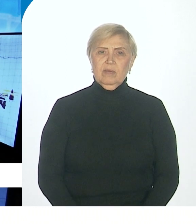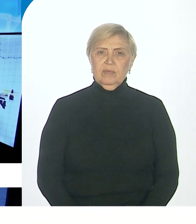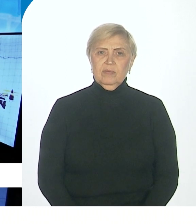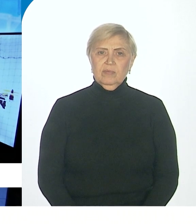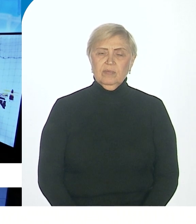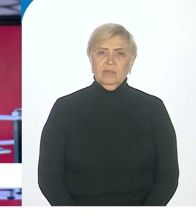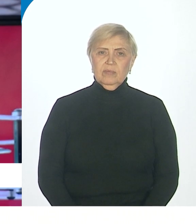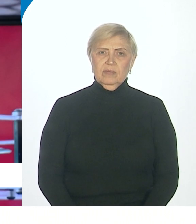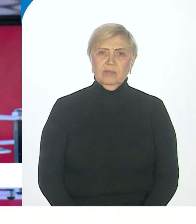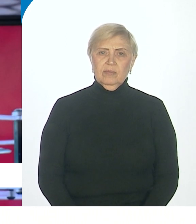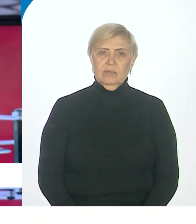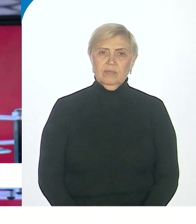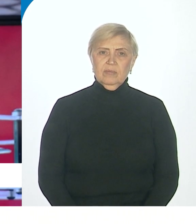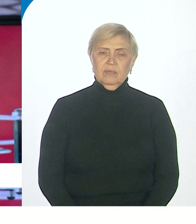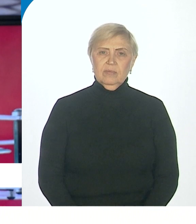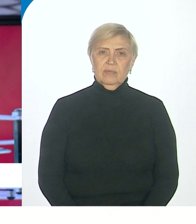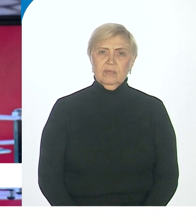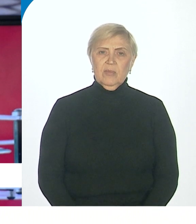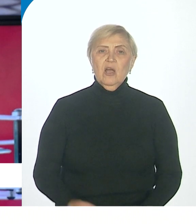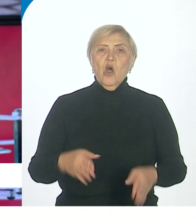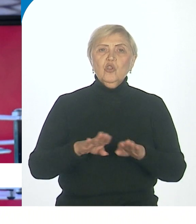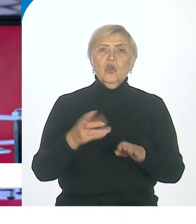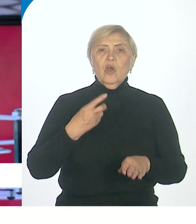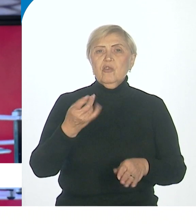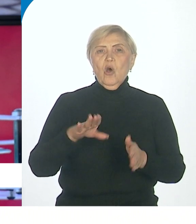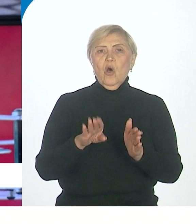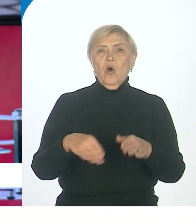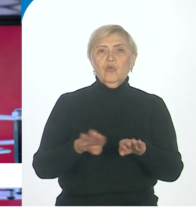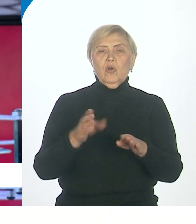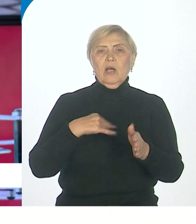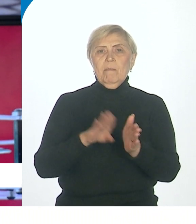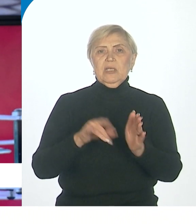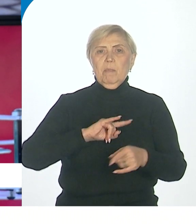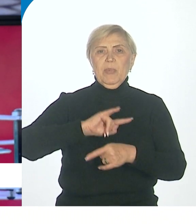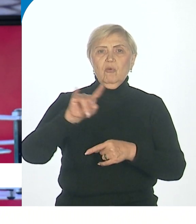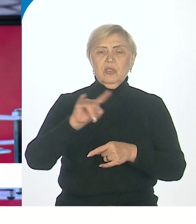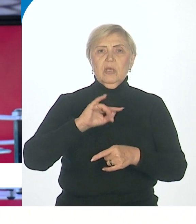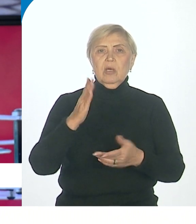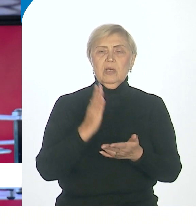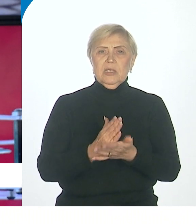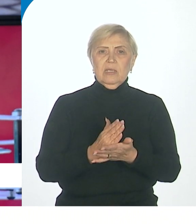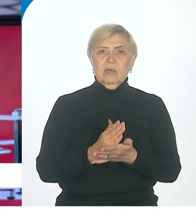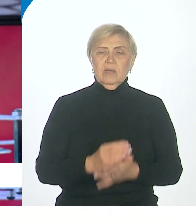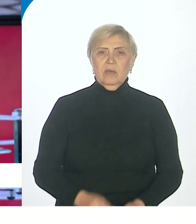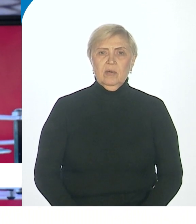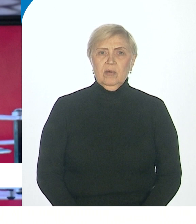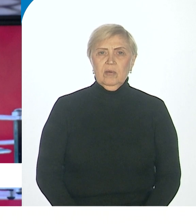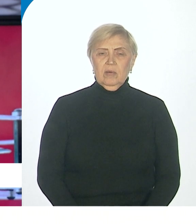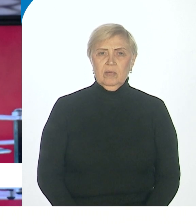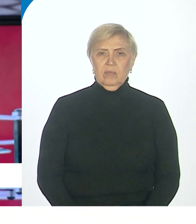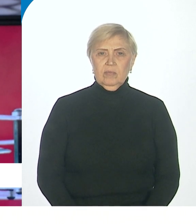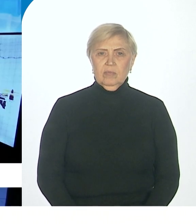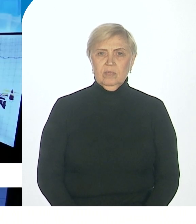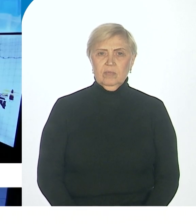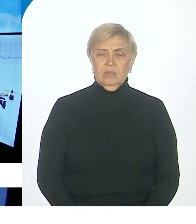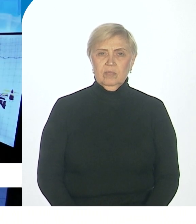мне кажется, не только беспилотники, потому что «Аэроквантум» — это один из шести «Квантумов», да, да, и, собственно, кибер... это мы попозже еще обсудим.